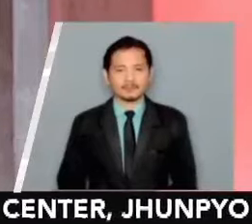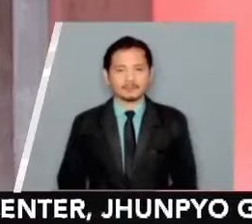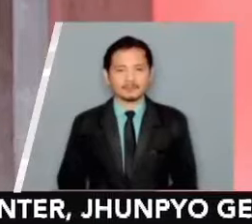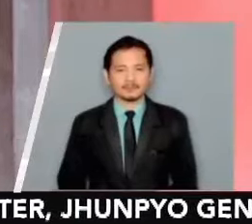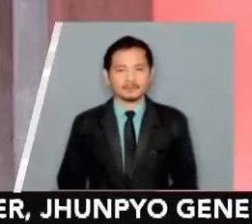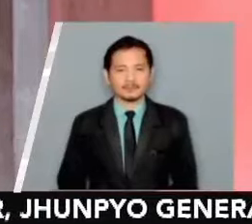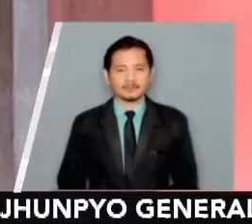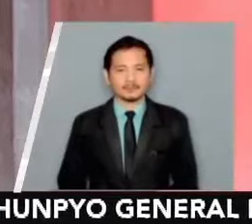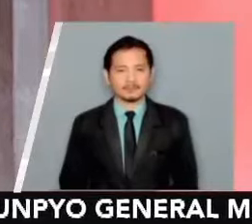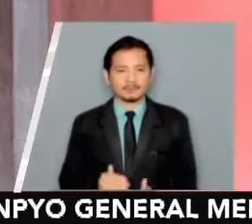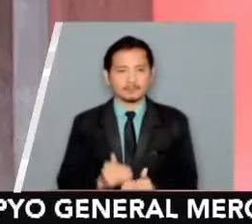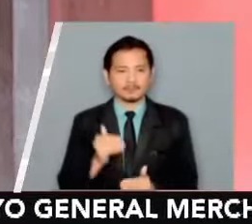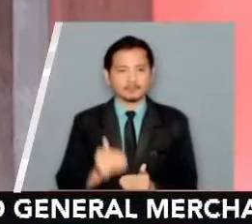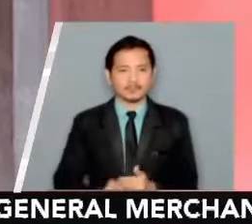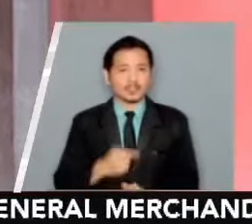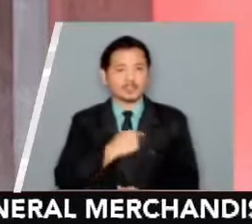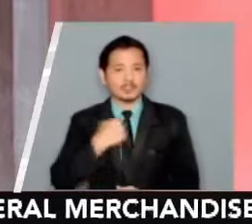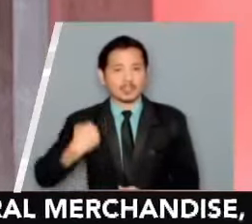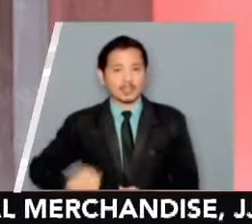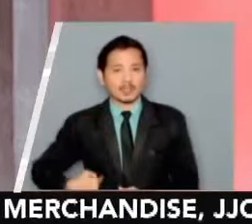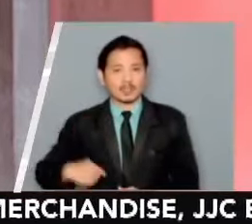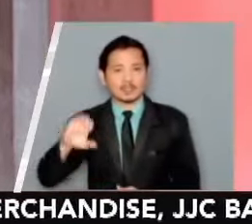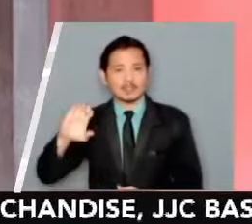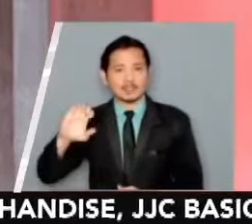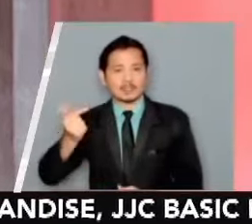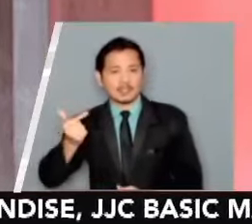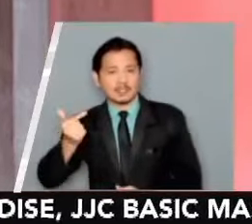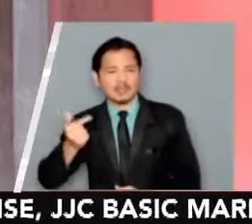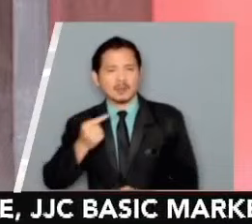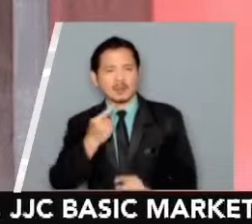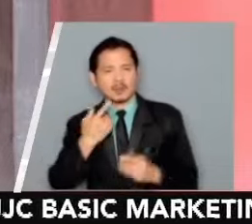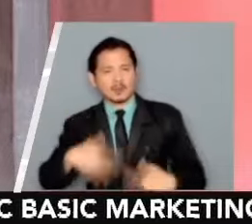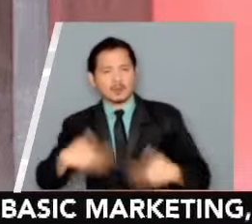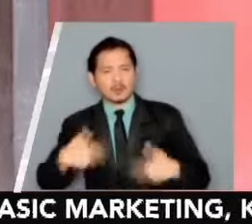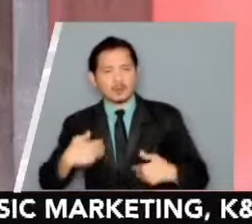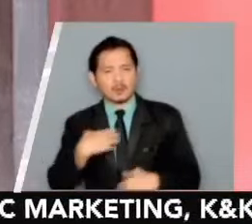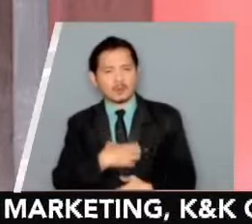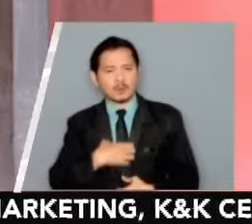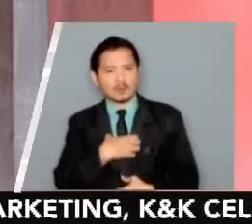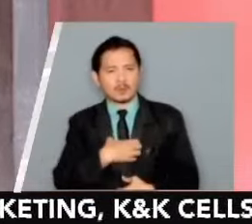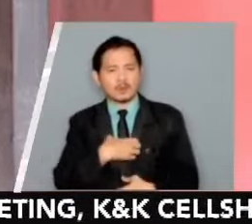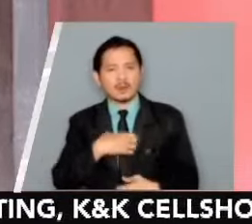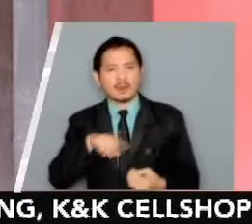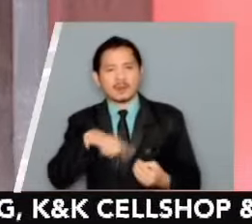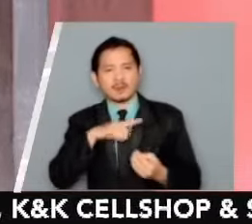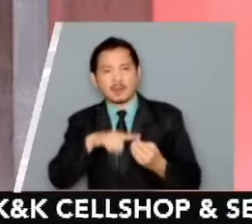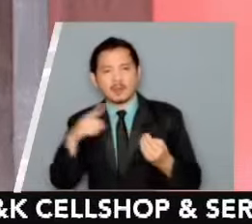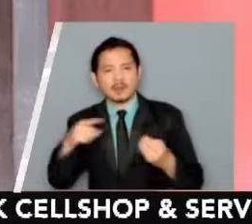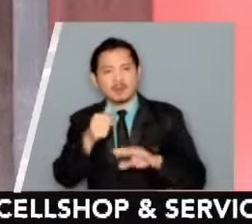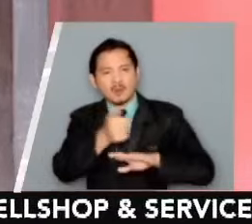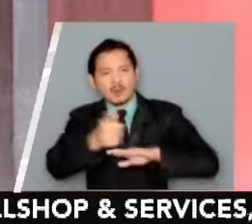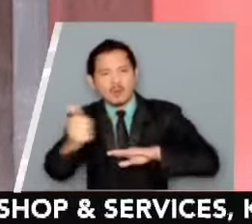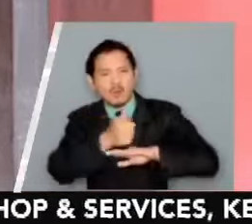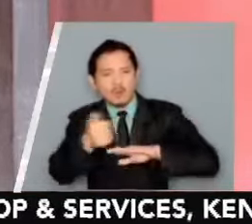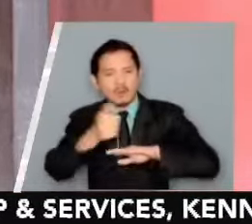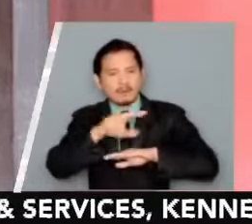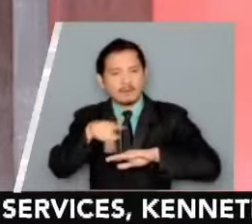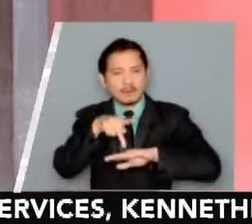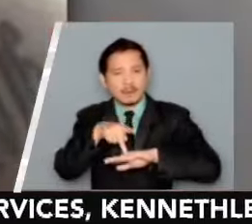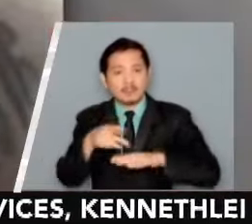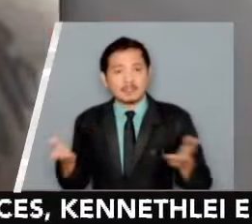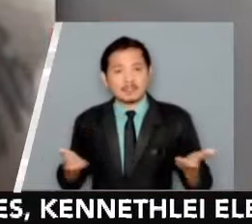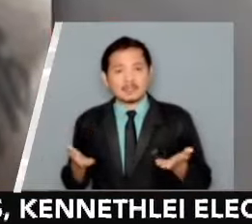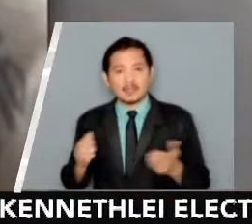Kinundalaan ng China Coast Guard ang pag-airdrop ng Armed Forces of the Philippines Western Command ng mga importanteng supplies sa Ayungin Shoal. Para yan